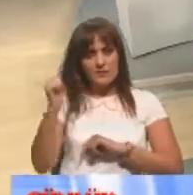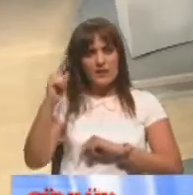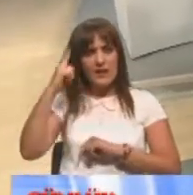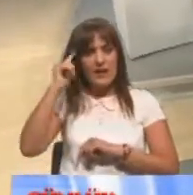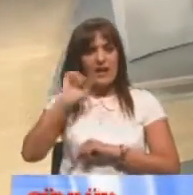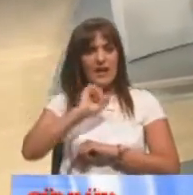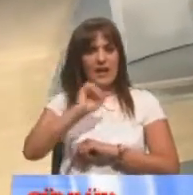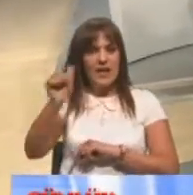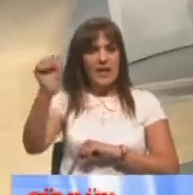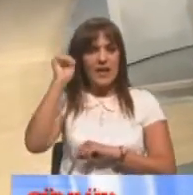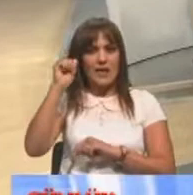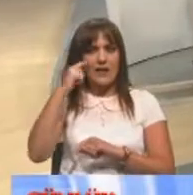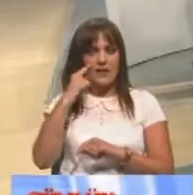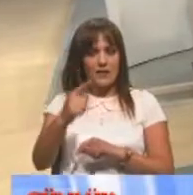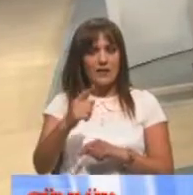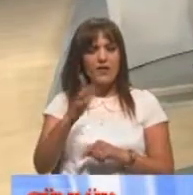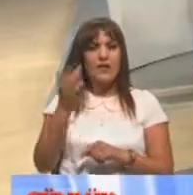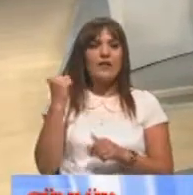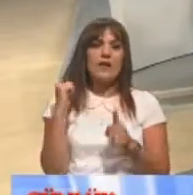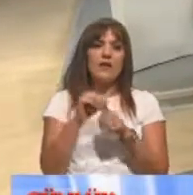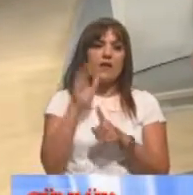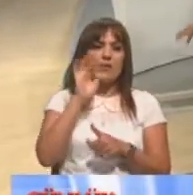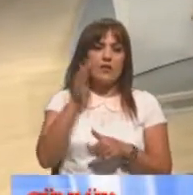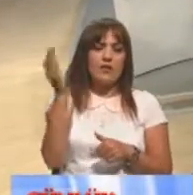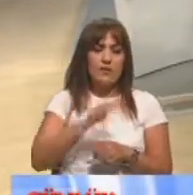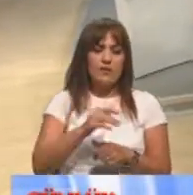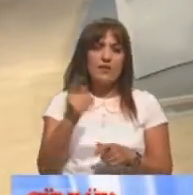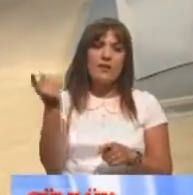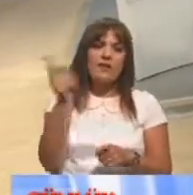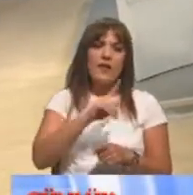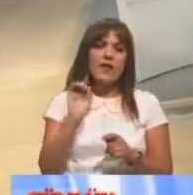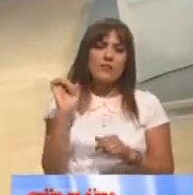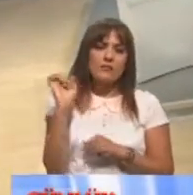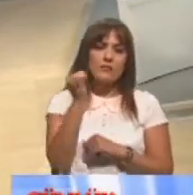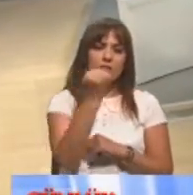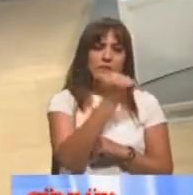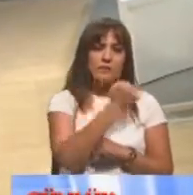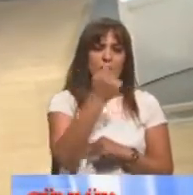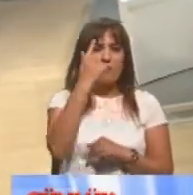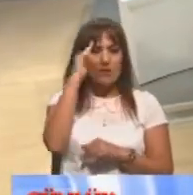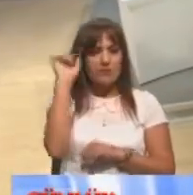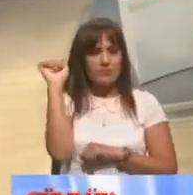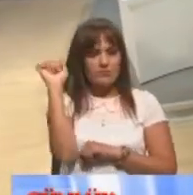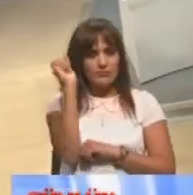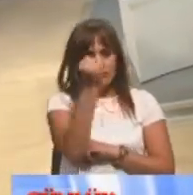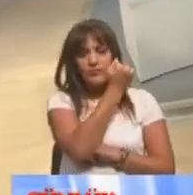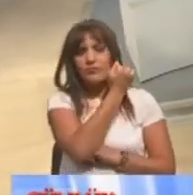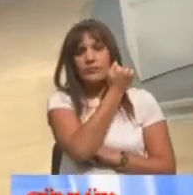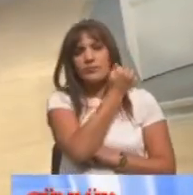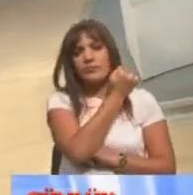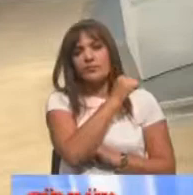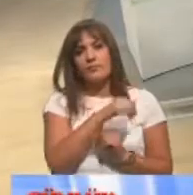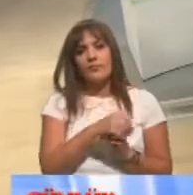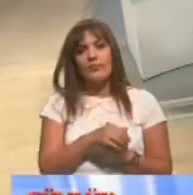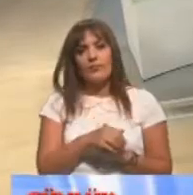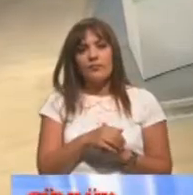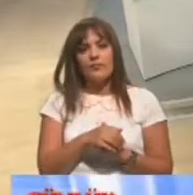çevirelim. Tekrar ortaya gelip diğer tarafa dönelim. Başı iyice geriye doğru çevirelim.